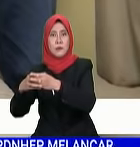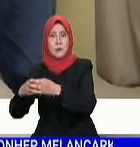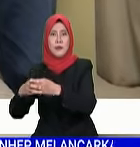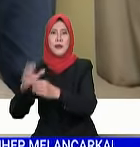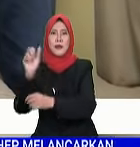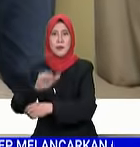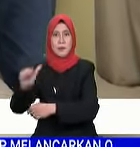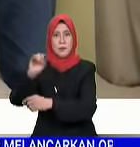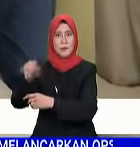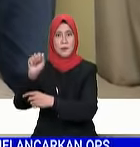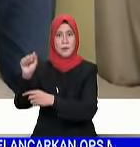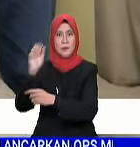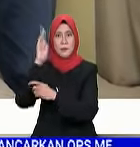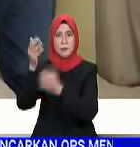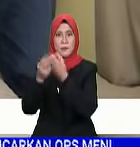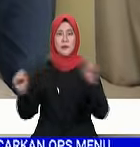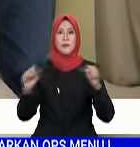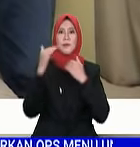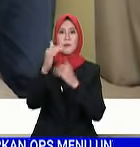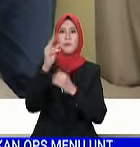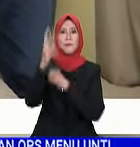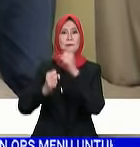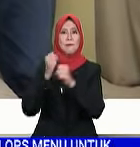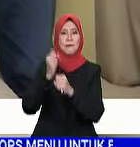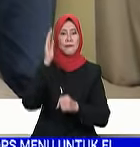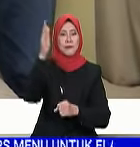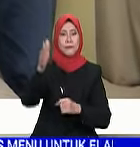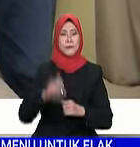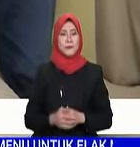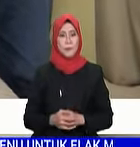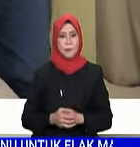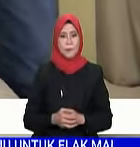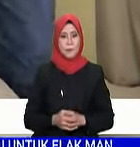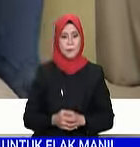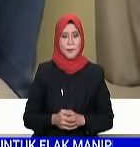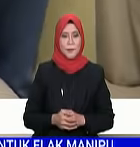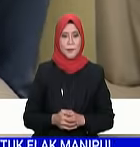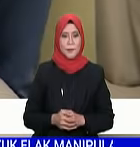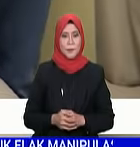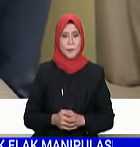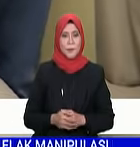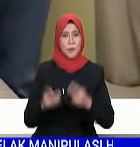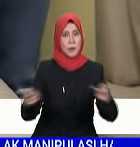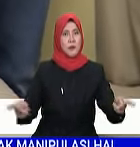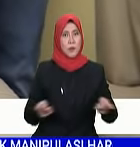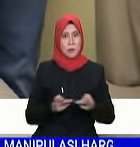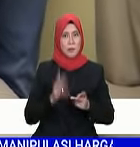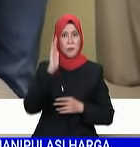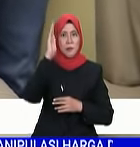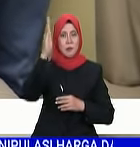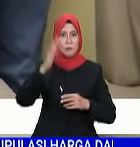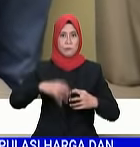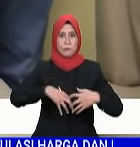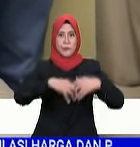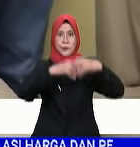Jaya yang dijangka siap dalam tempoh 2 tahun akan datang. Kawasan ini akan membangun cepat